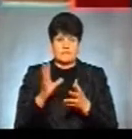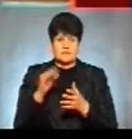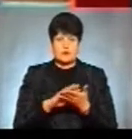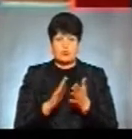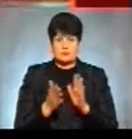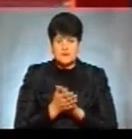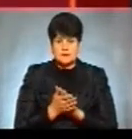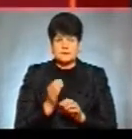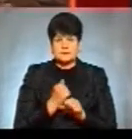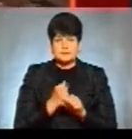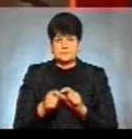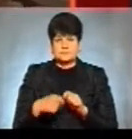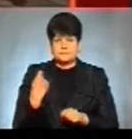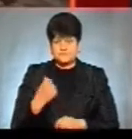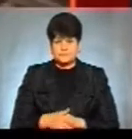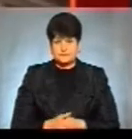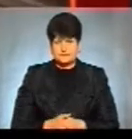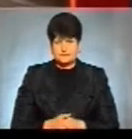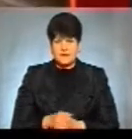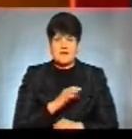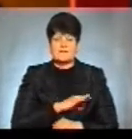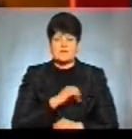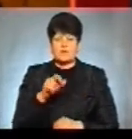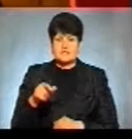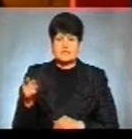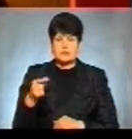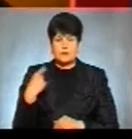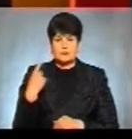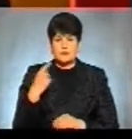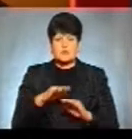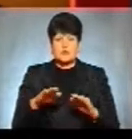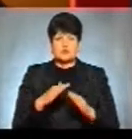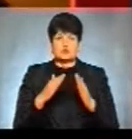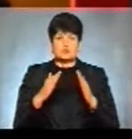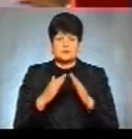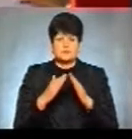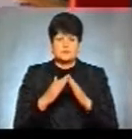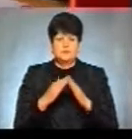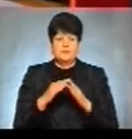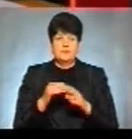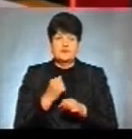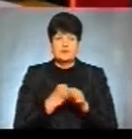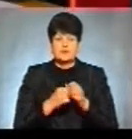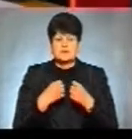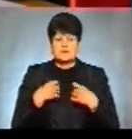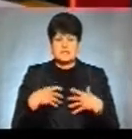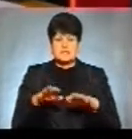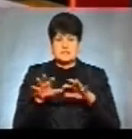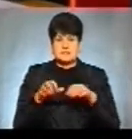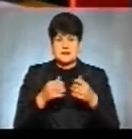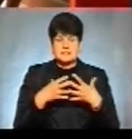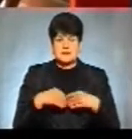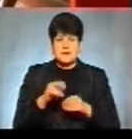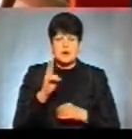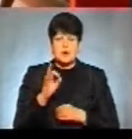вчинення кримінальних правопорушень. Вихованця Тернопільського обласного дитячого будинку на Великодні свята забрала сім'я із Копичинців. Це